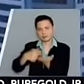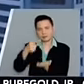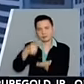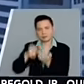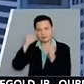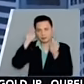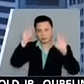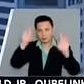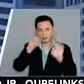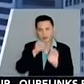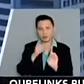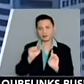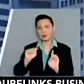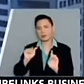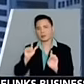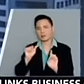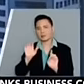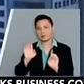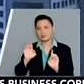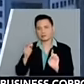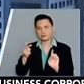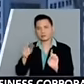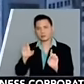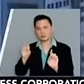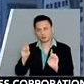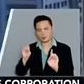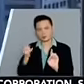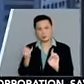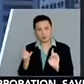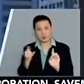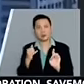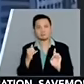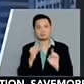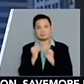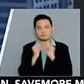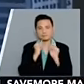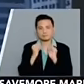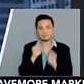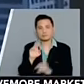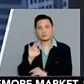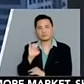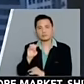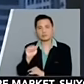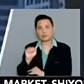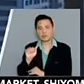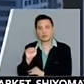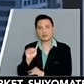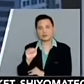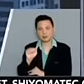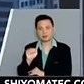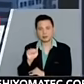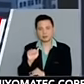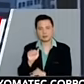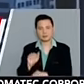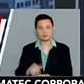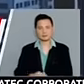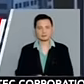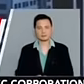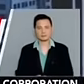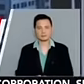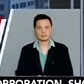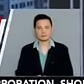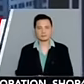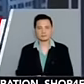sa Senadora Risa Ontiveros. Magandang umaga po sa inyo, Senadora Risa. Si Maris po ito. Live po tayo sa Unang Balita. Yes, magandang umaga rin po sa